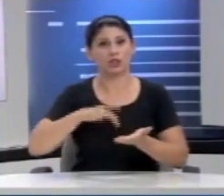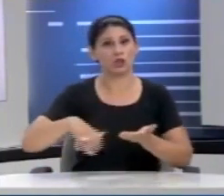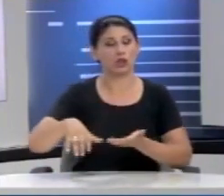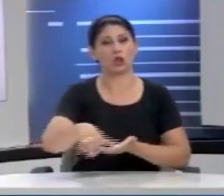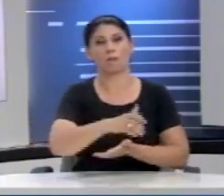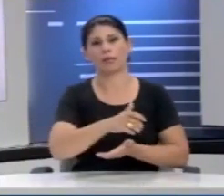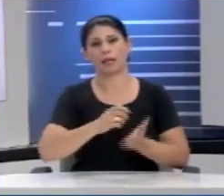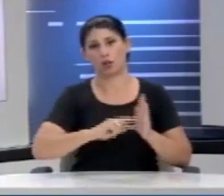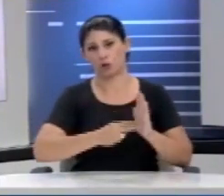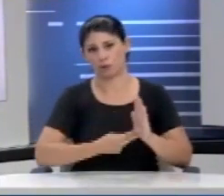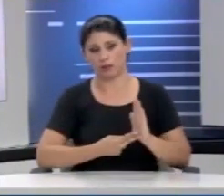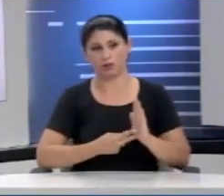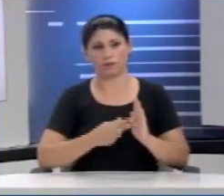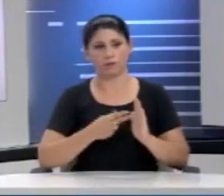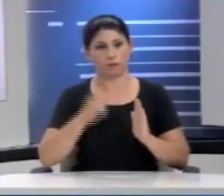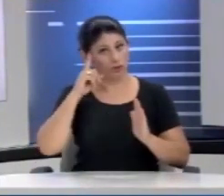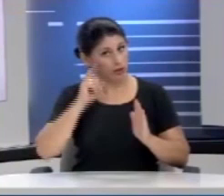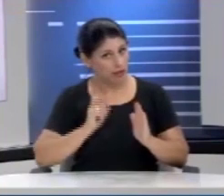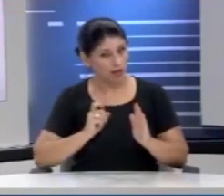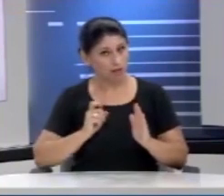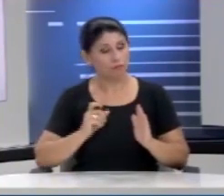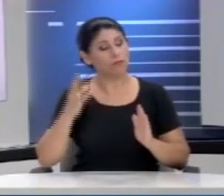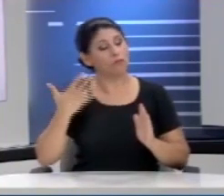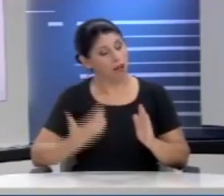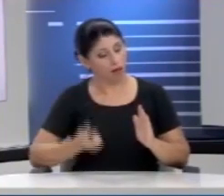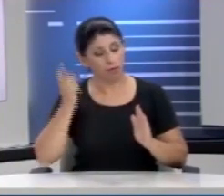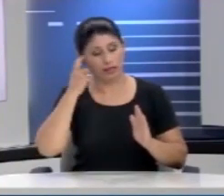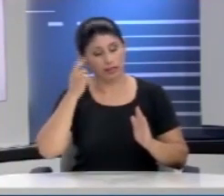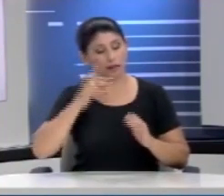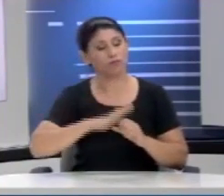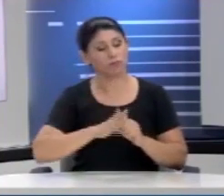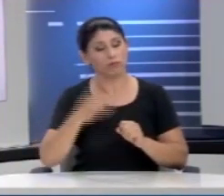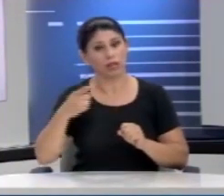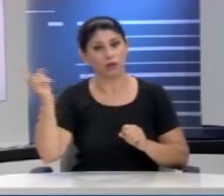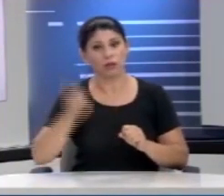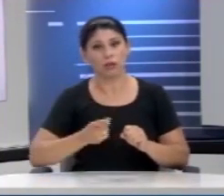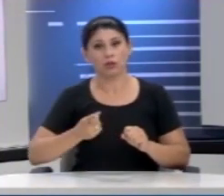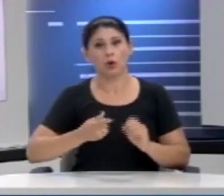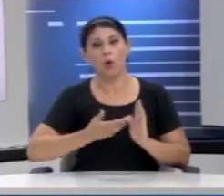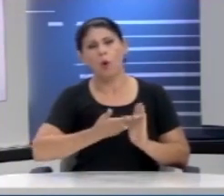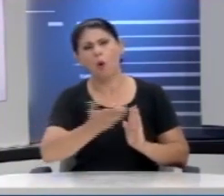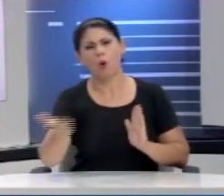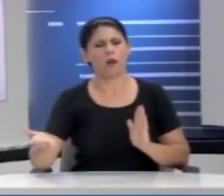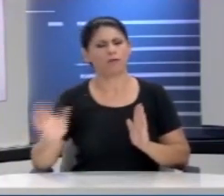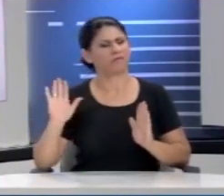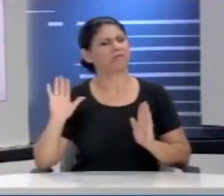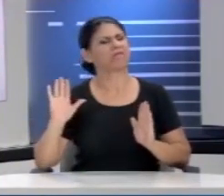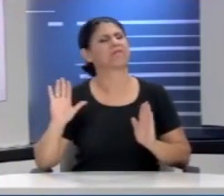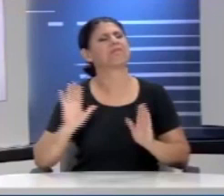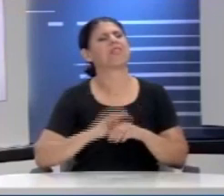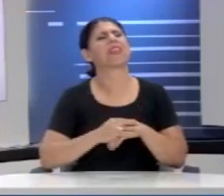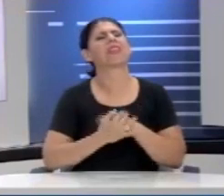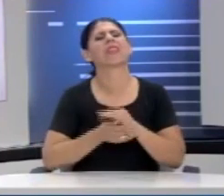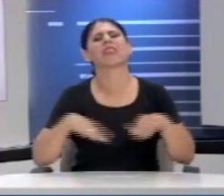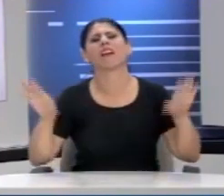τοπικές οικονομίες? Ξέρουμε, έχουμε καταλάβει πλήρως, πως όλα αυτά δεν σας αφορούν, δεν